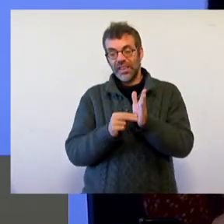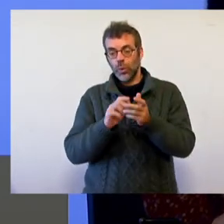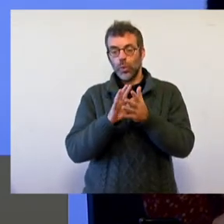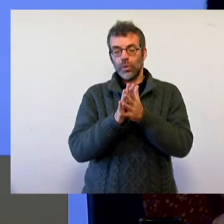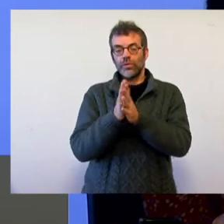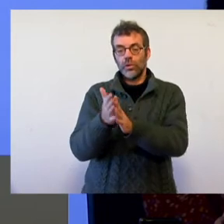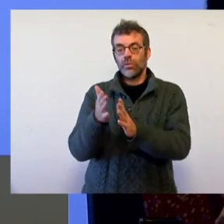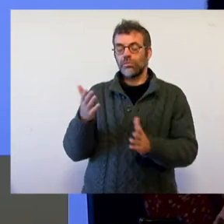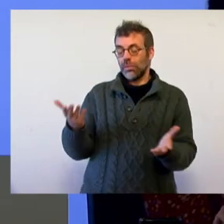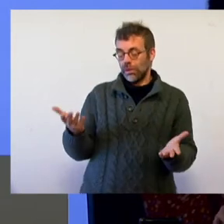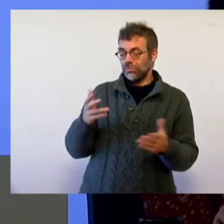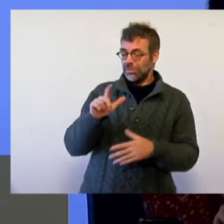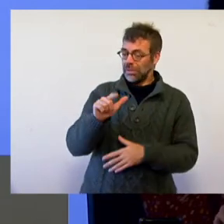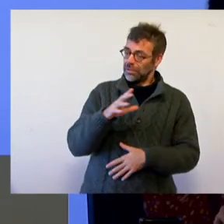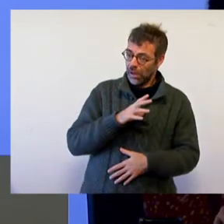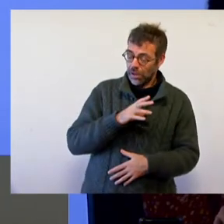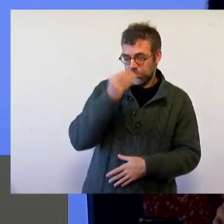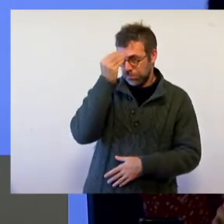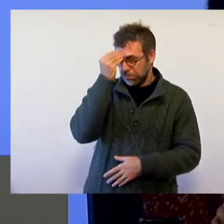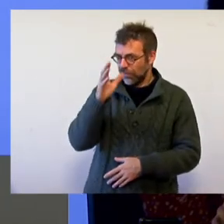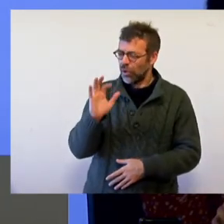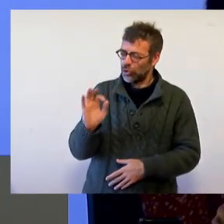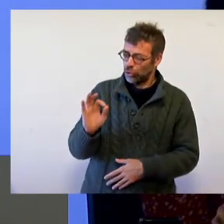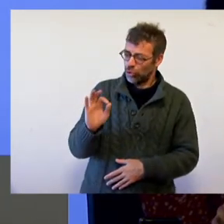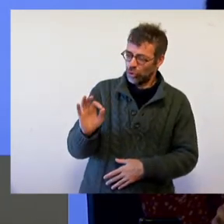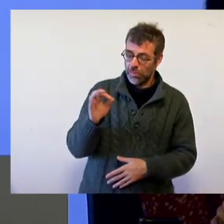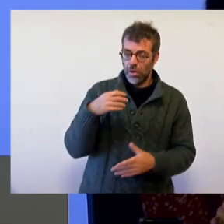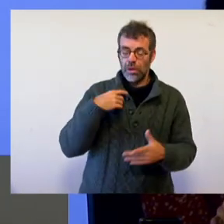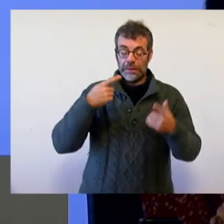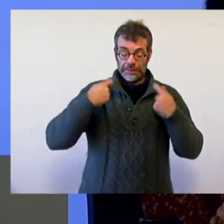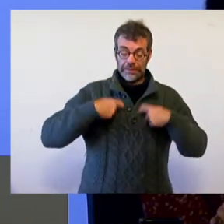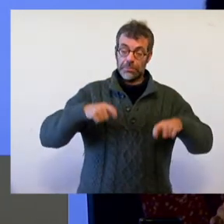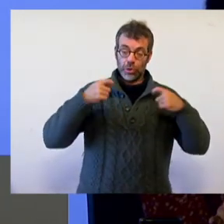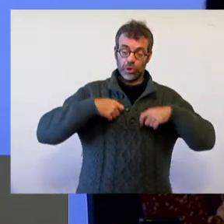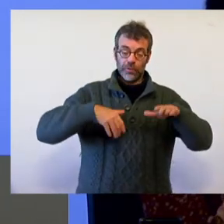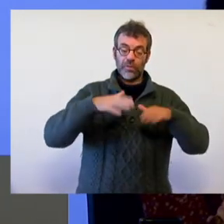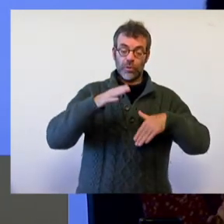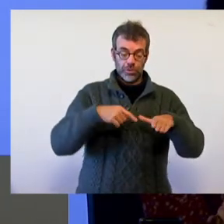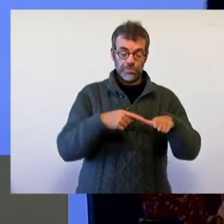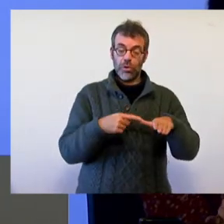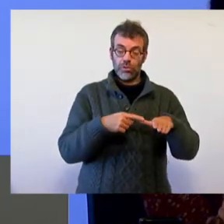c'est que nos dépenses de fonctionnement veillent